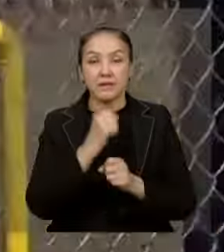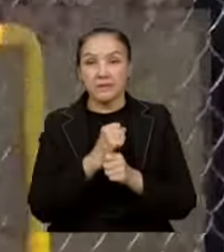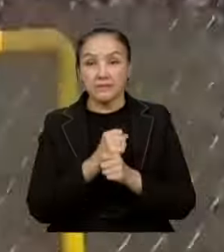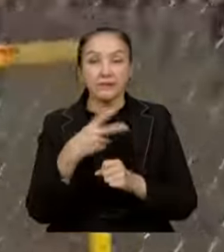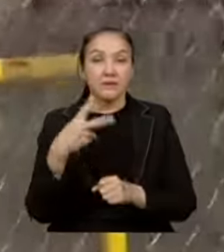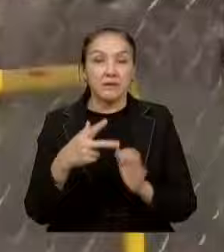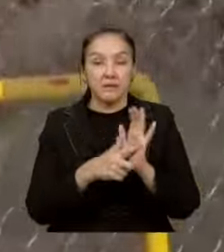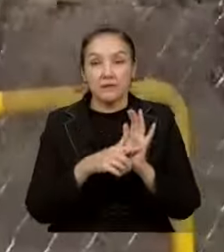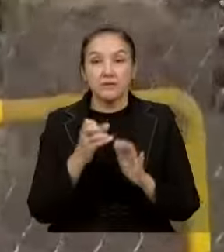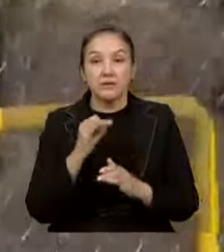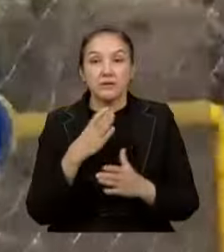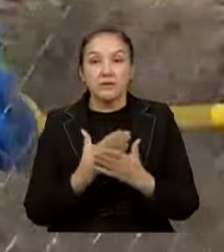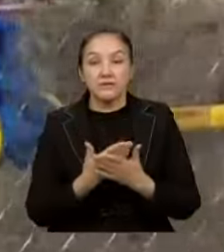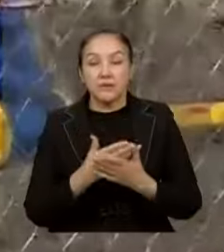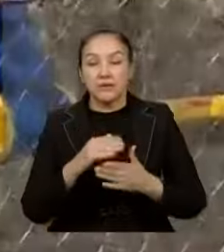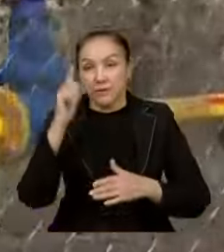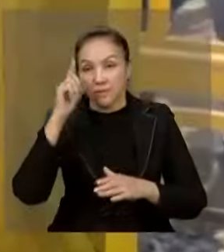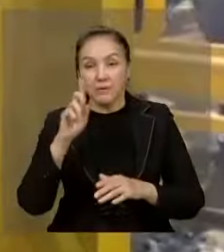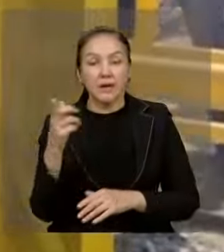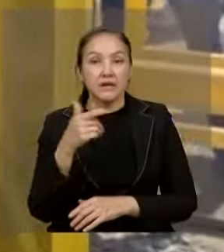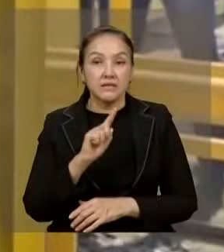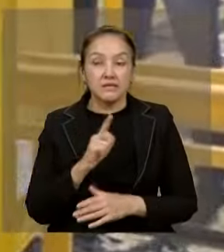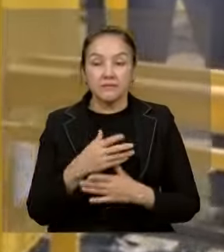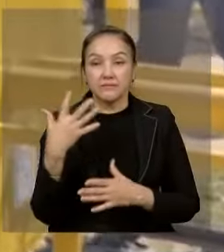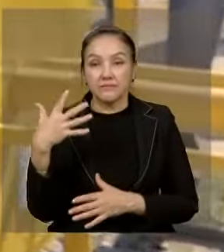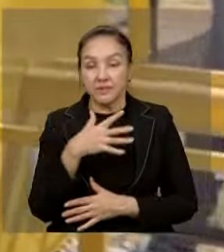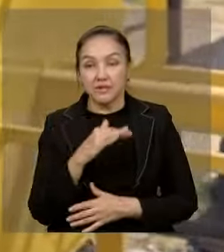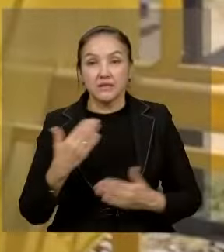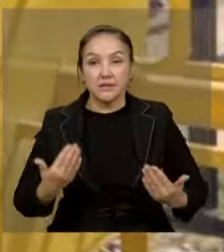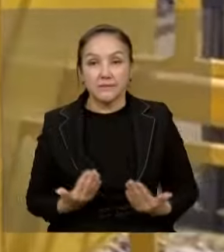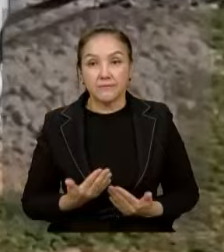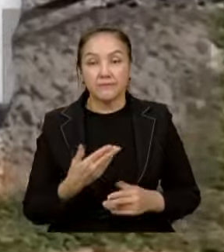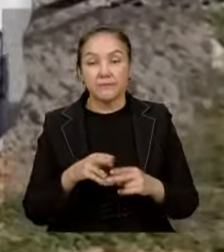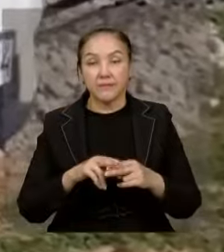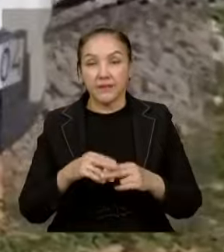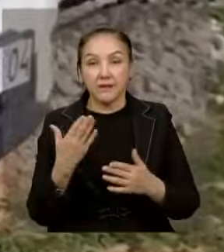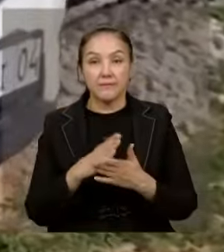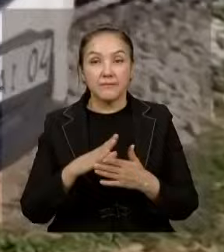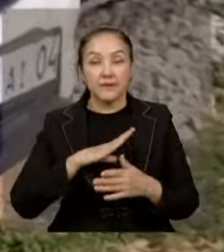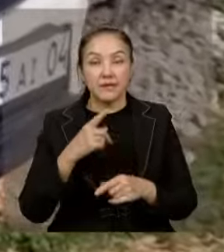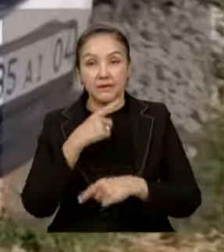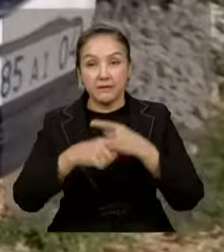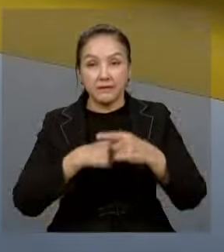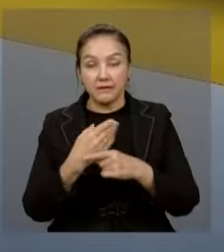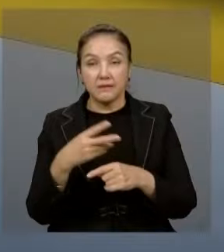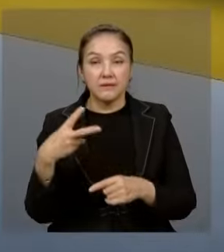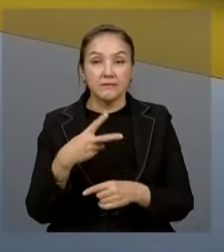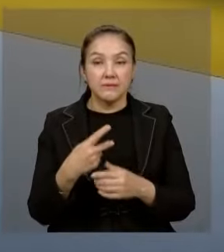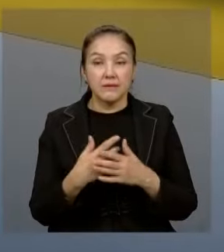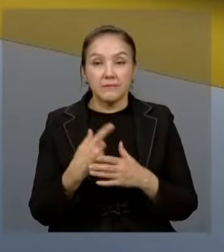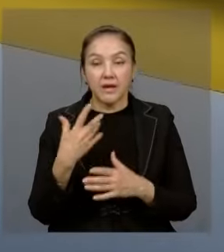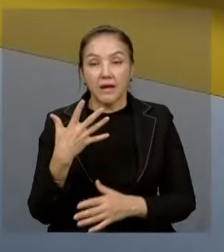2 се проектов по обеспечению голубым топливом более 5000 жителей эти проекты являются переходящими на